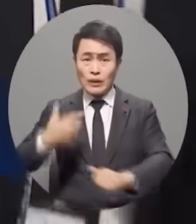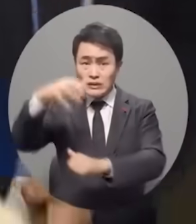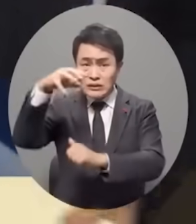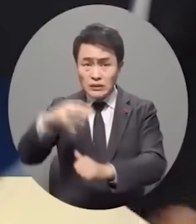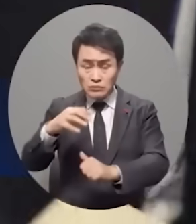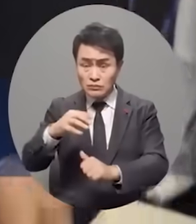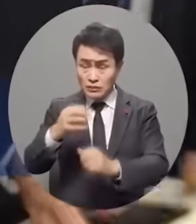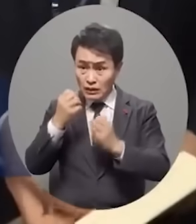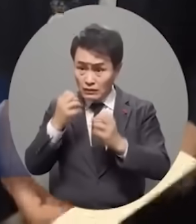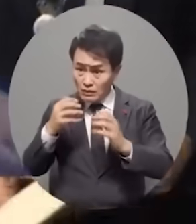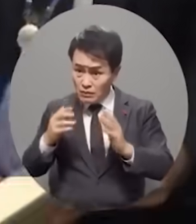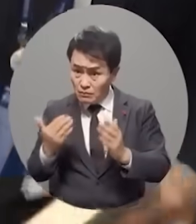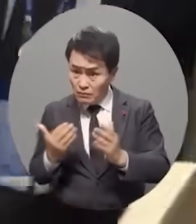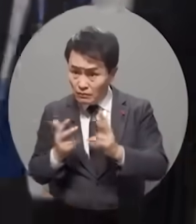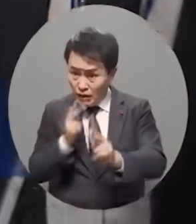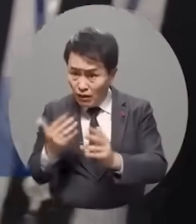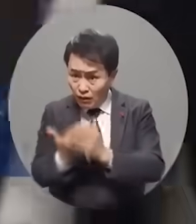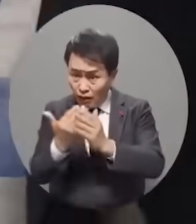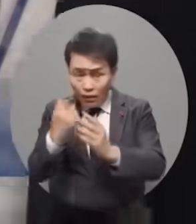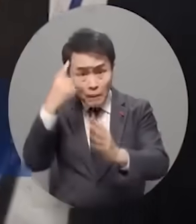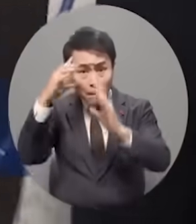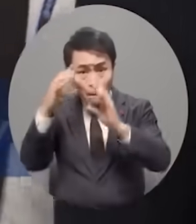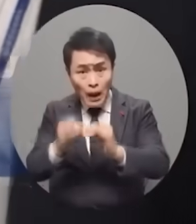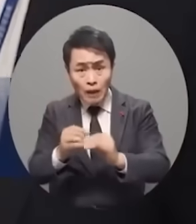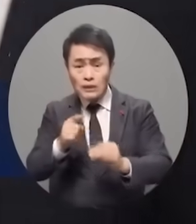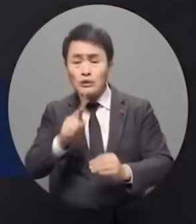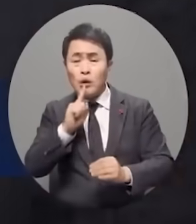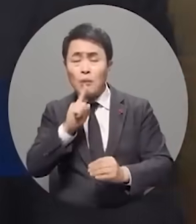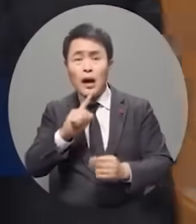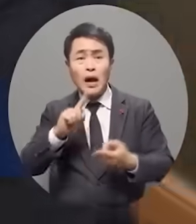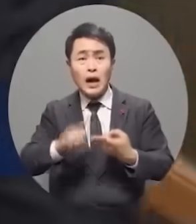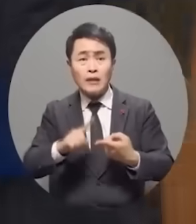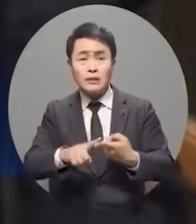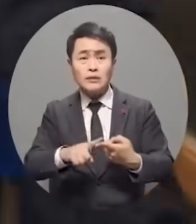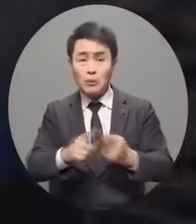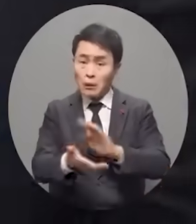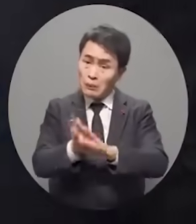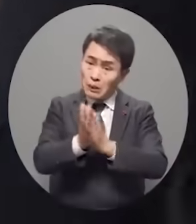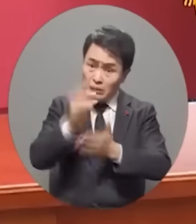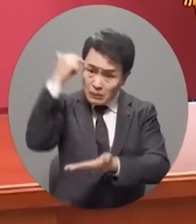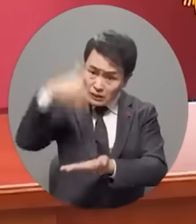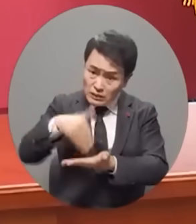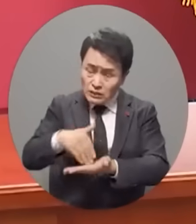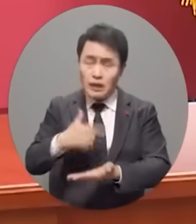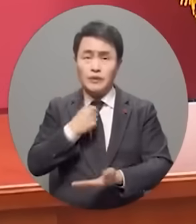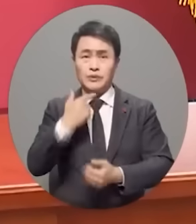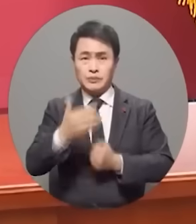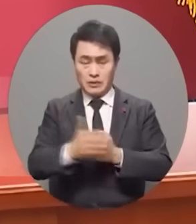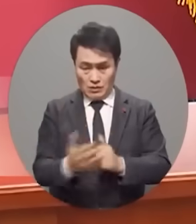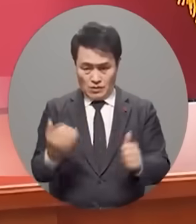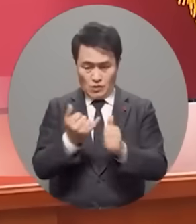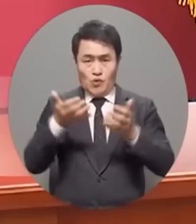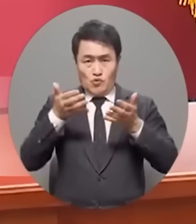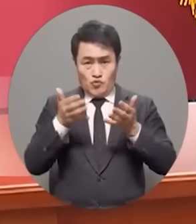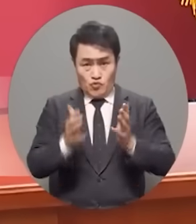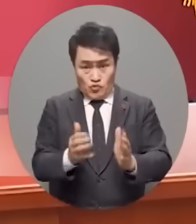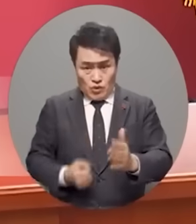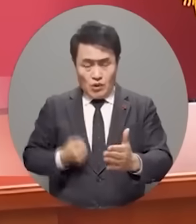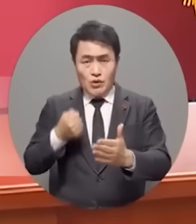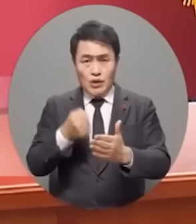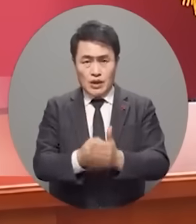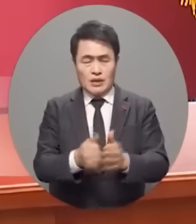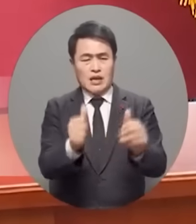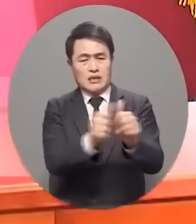찬성하시는 입장이십니까? 아이고. 그동안 언급에 대해서 좀 반성하고 계신지도 알고 싶습니다. 결혼과 출산의 주된